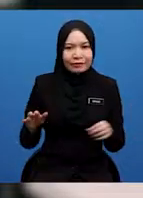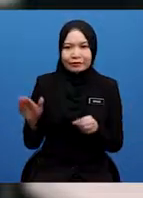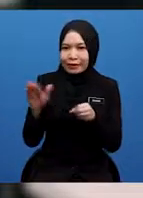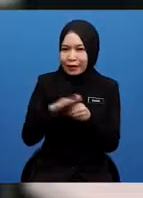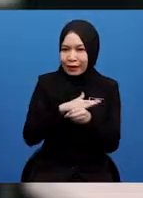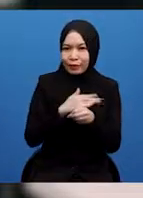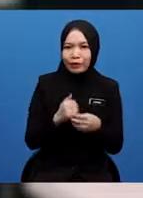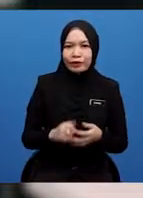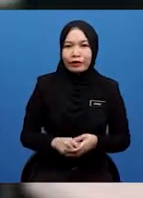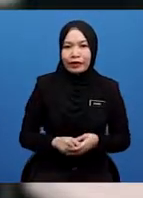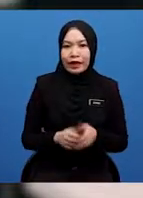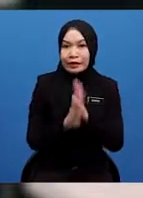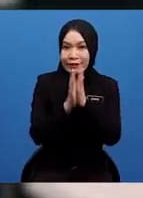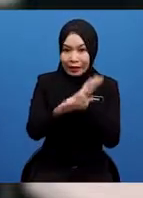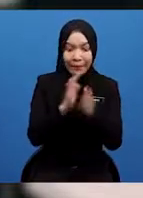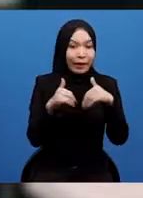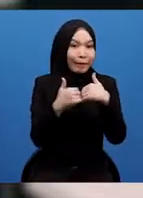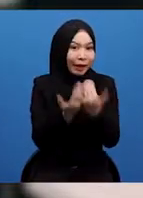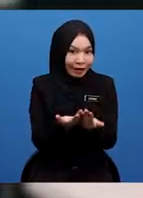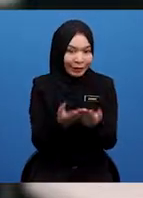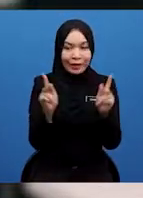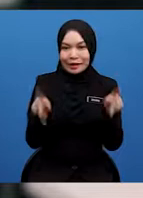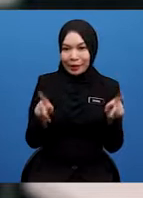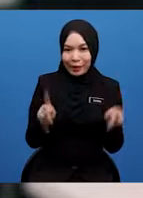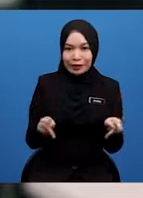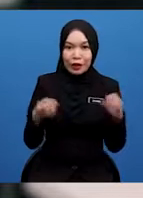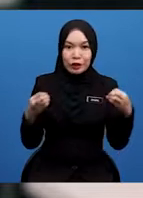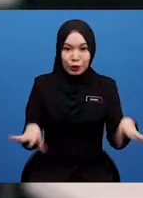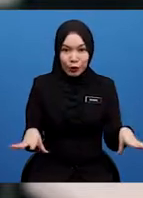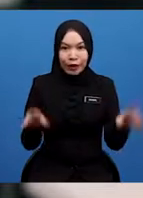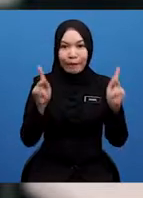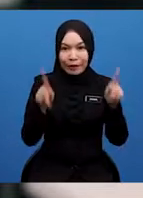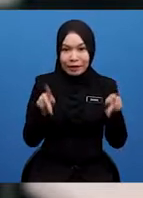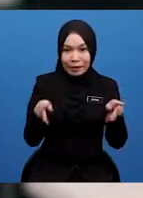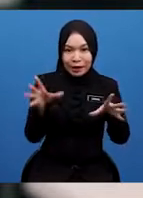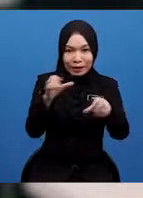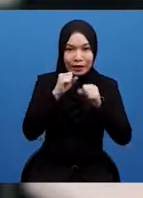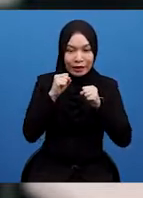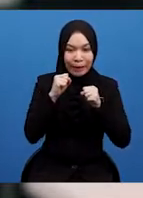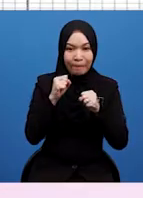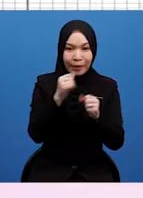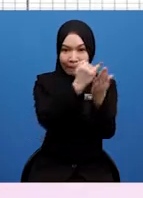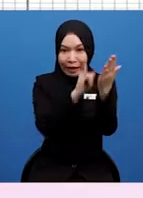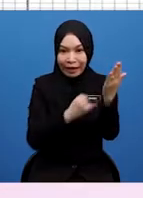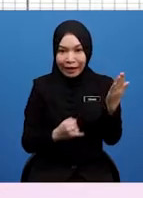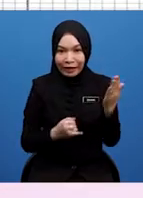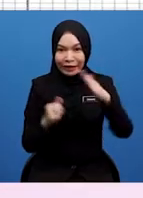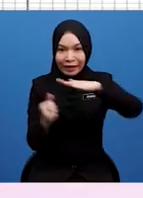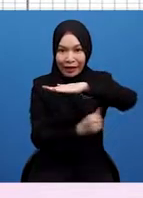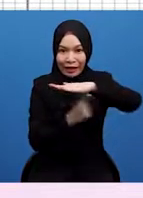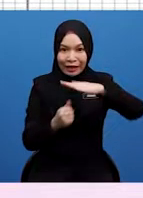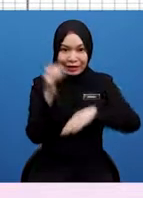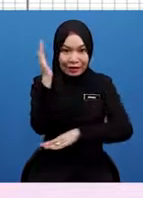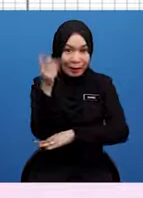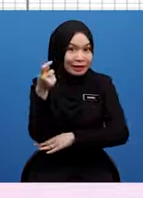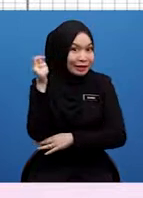Jadi, bagaimana pelajar-pelajar? Sudahkah pelajar-pelajar dapat melakarkan asas paksi